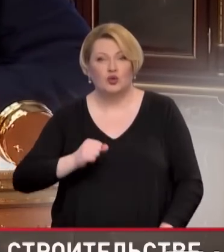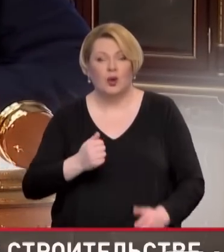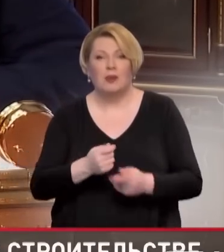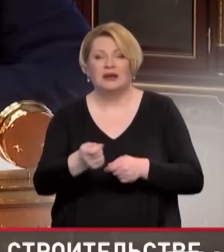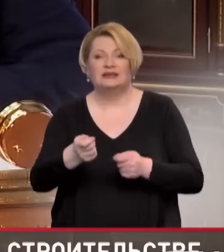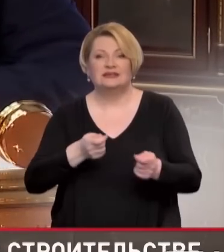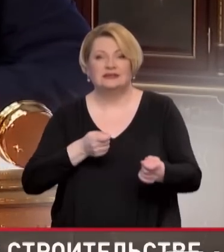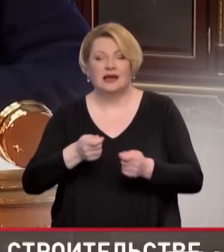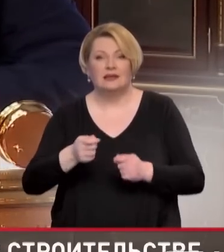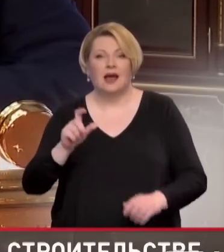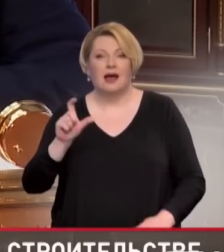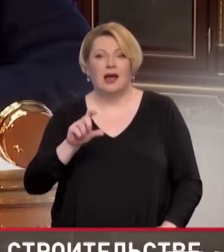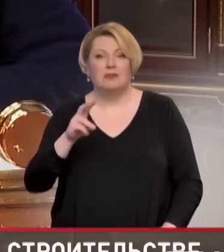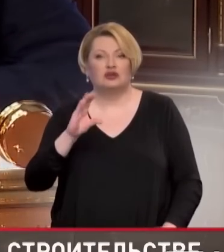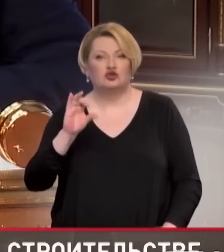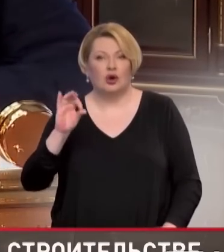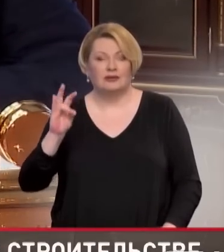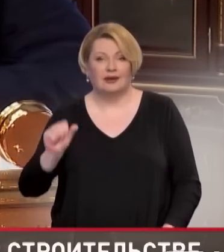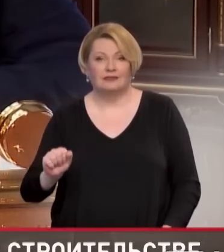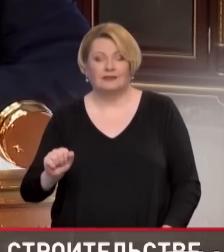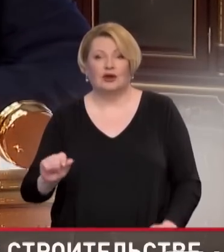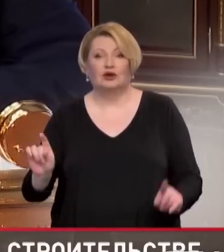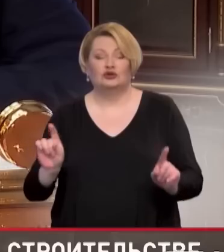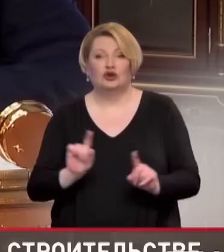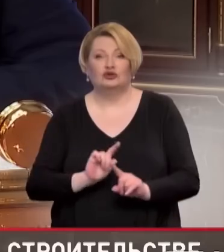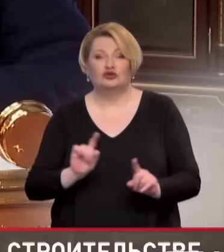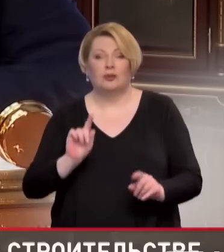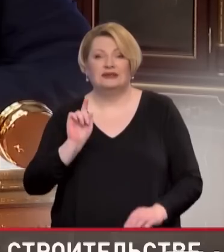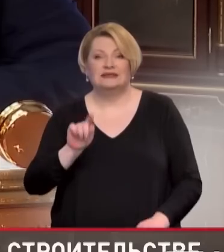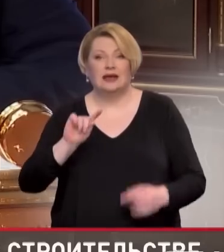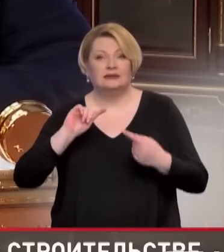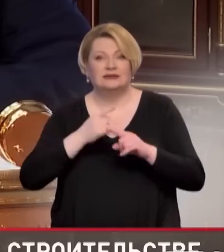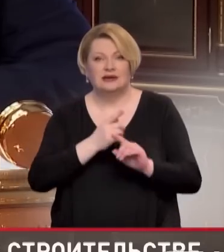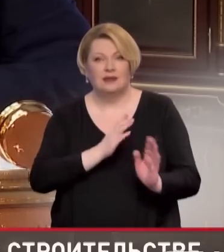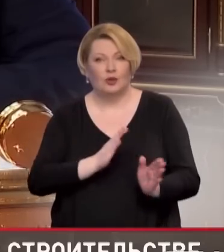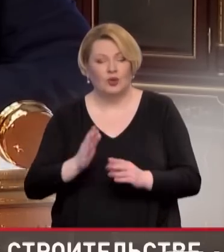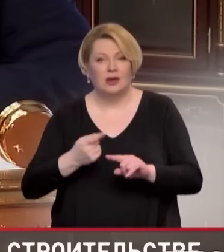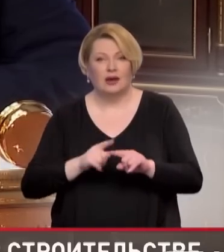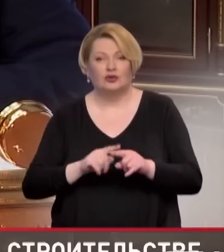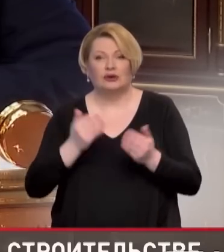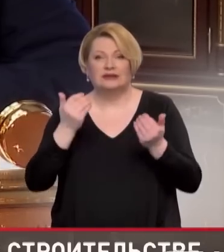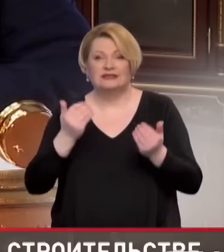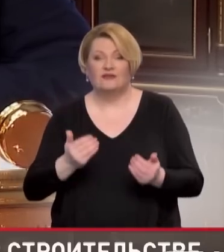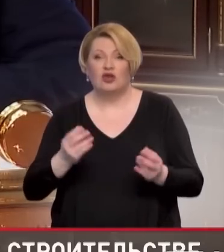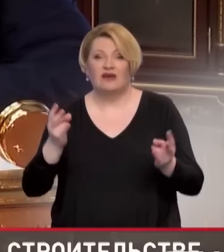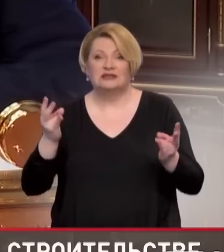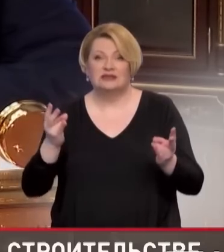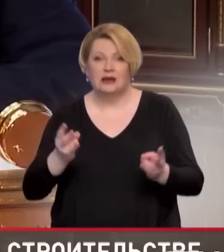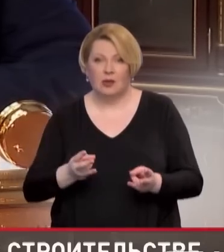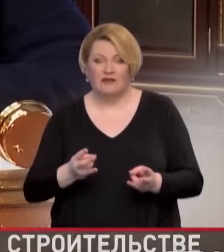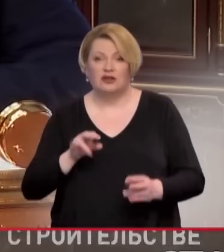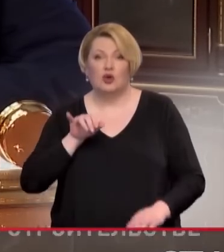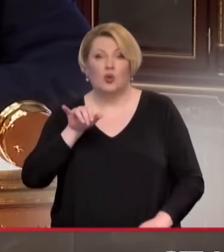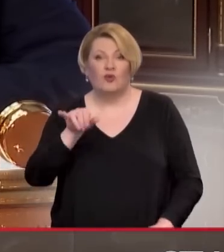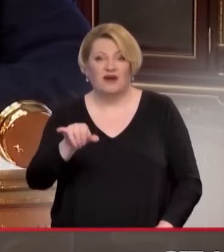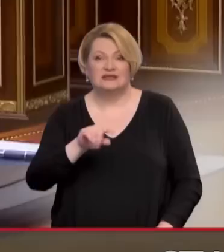президента Эмерсона, чтобы те технологии, которые сегодня востребованы у вас